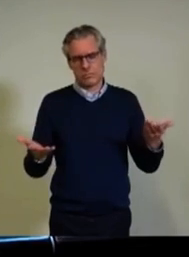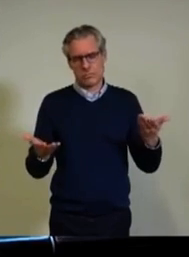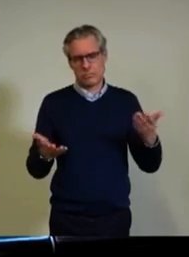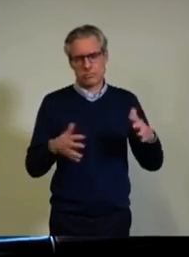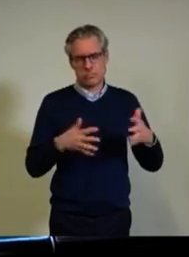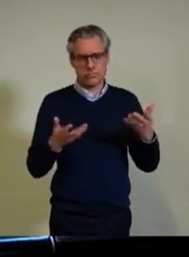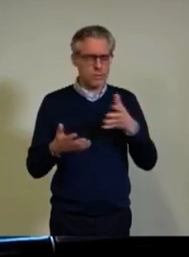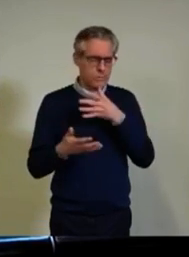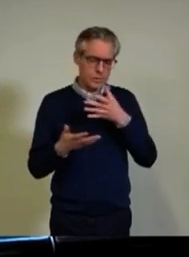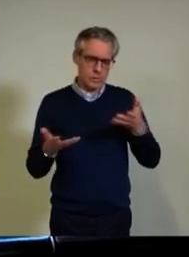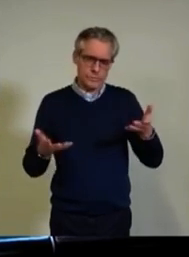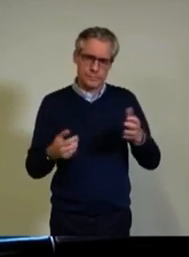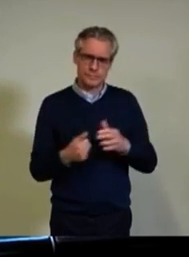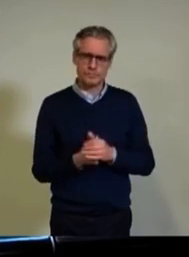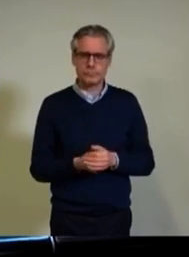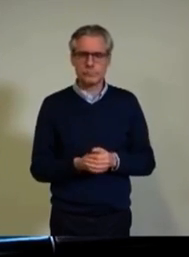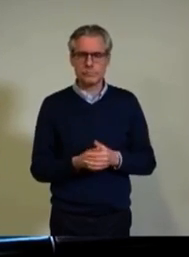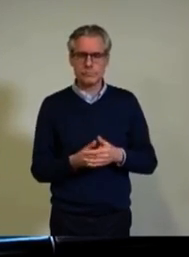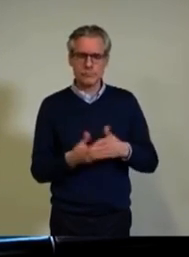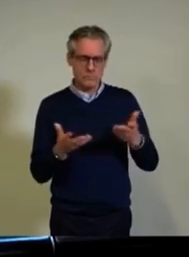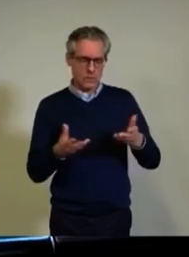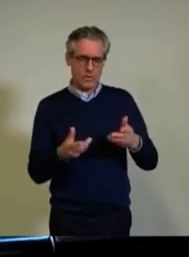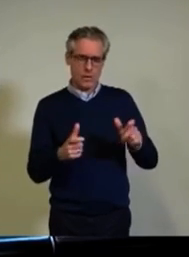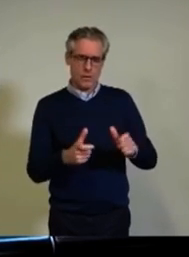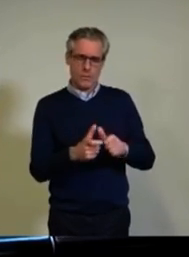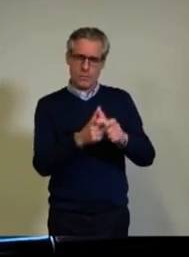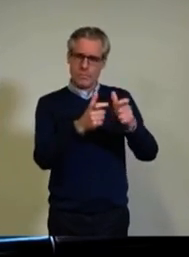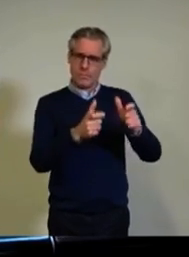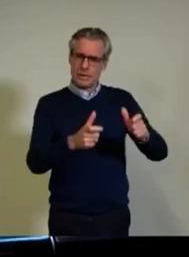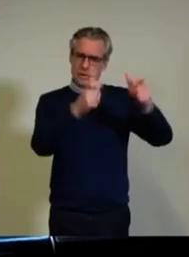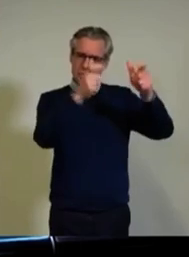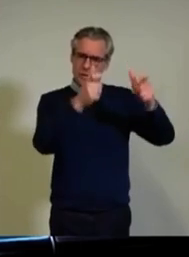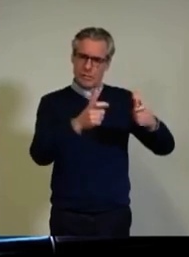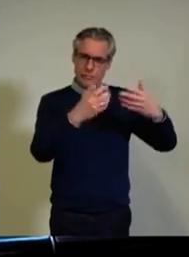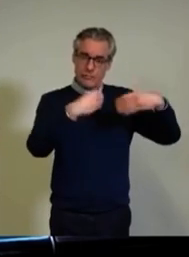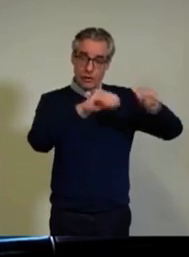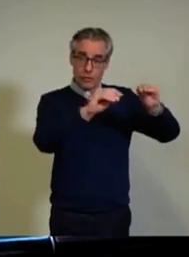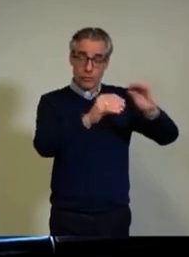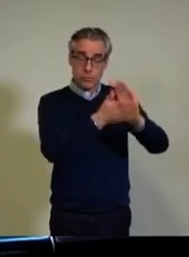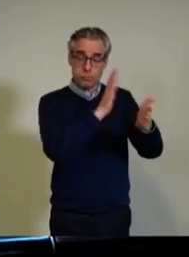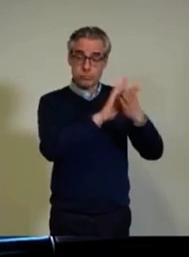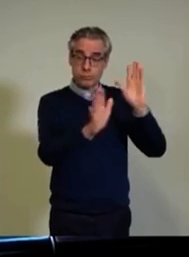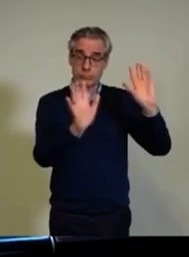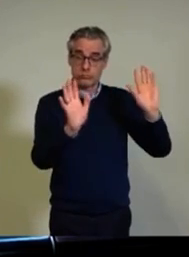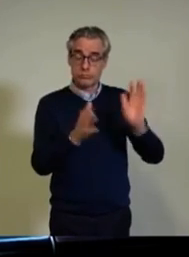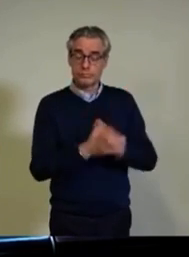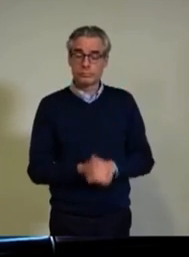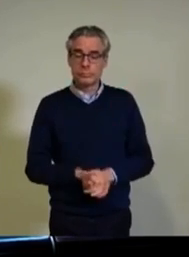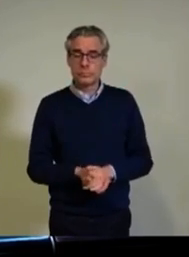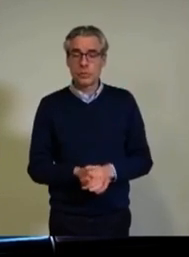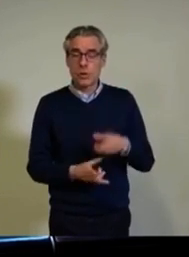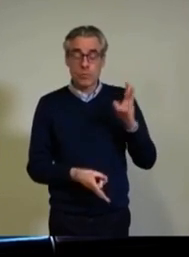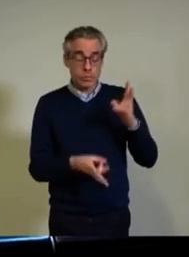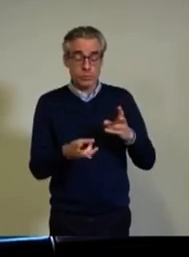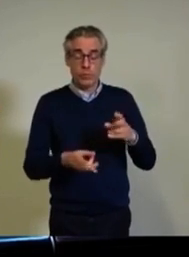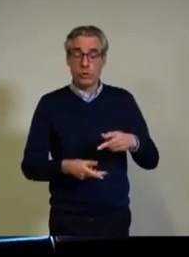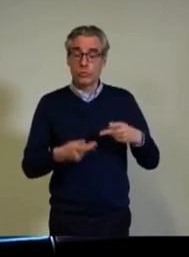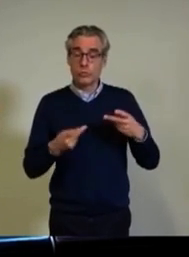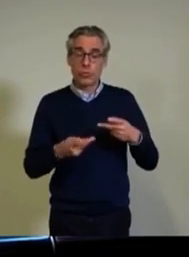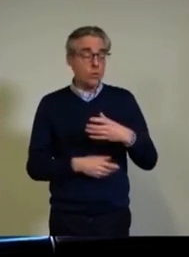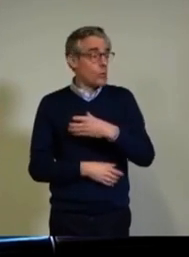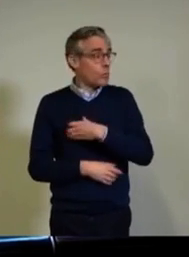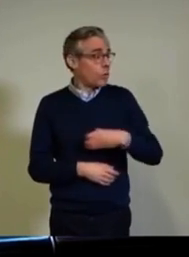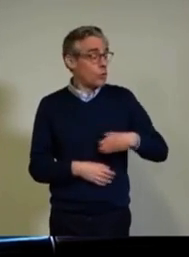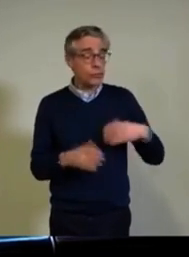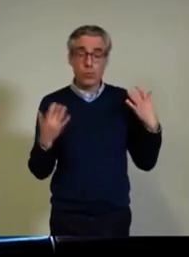faire, de vendre ce bâtiment, de considérer aussi que finalement la puissance publique n'a pas grand-chose